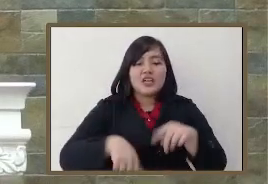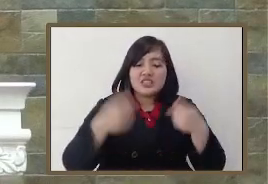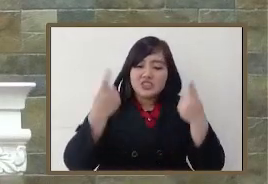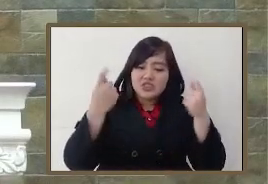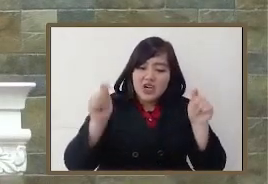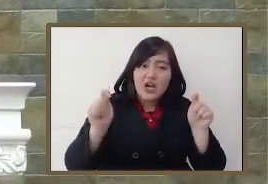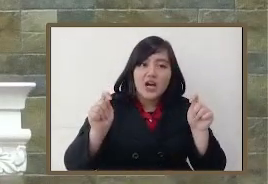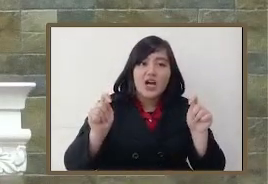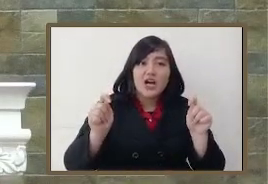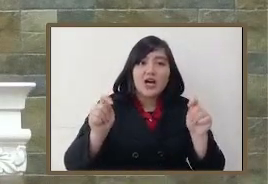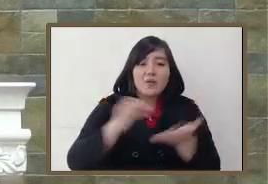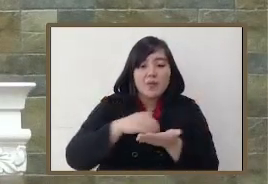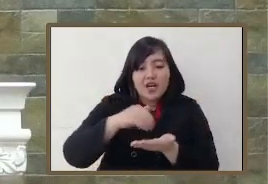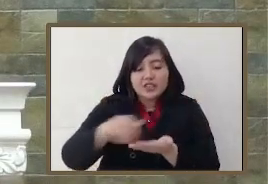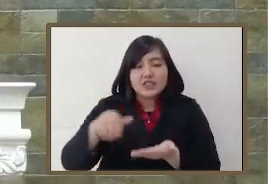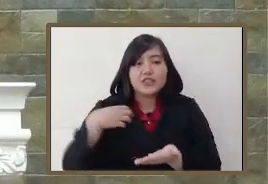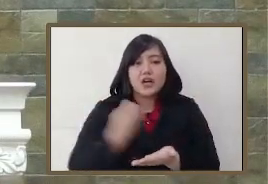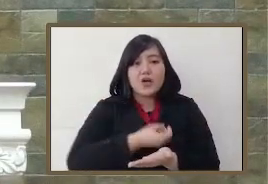nailalagay sa practice natin.